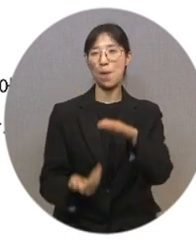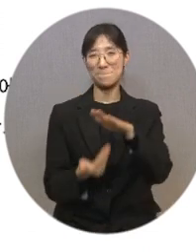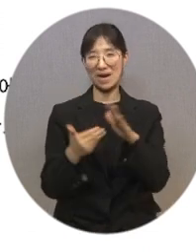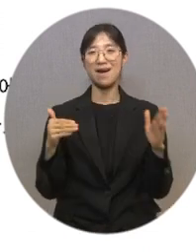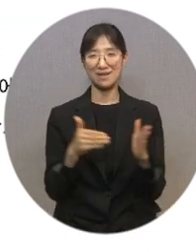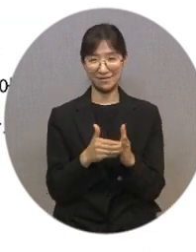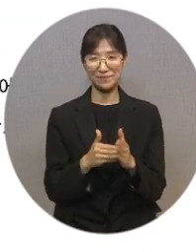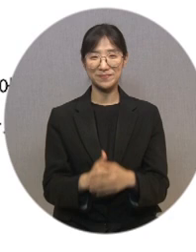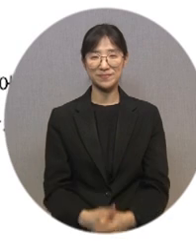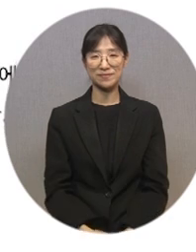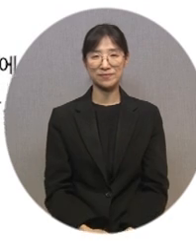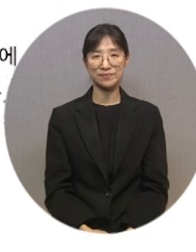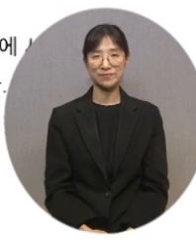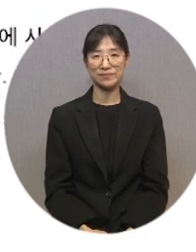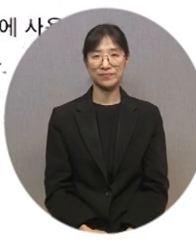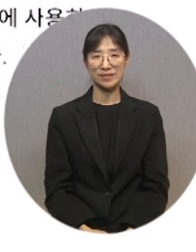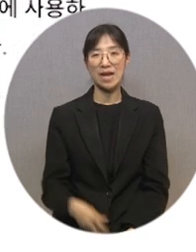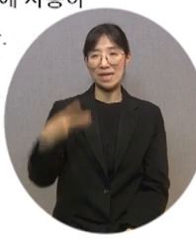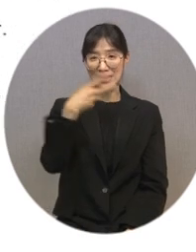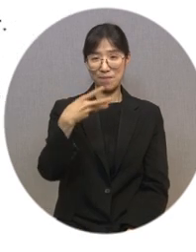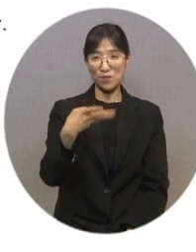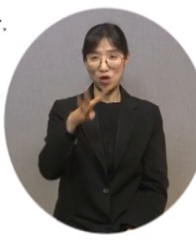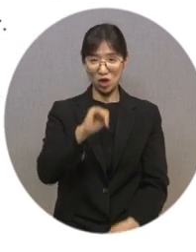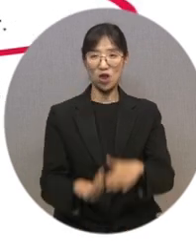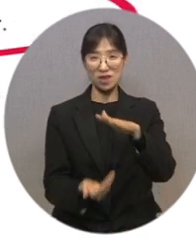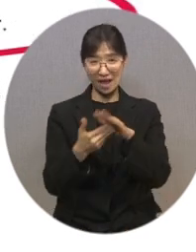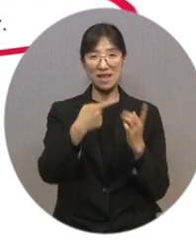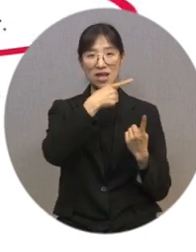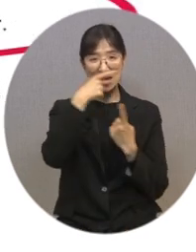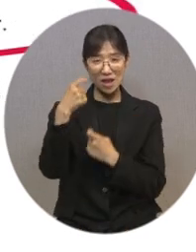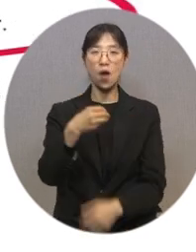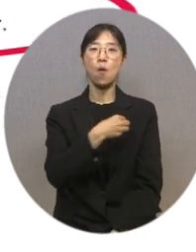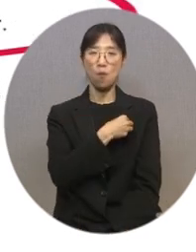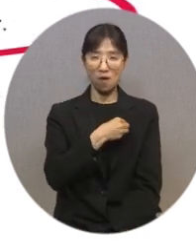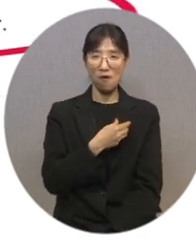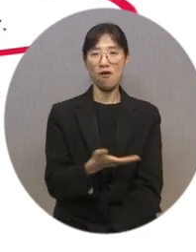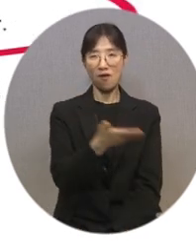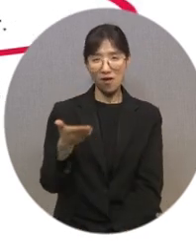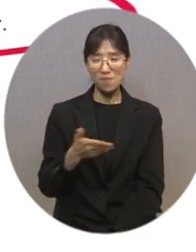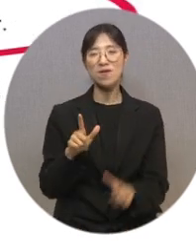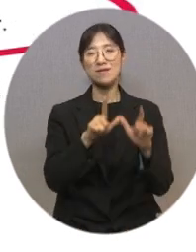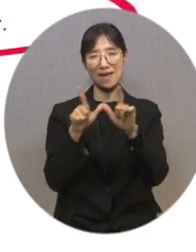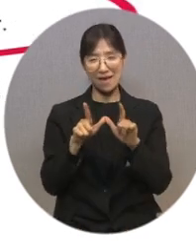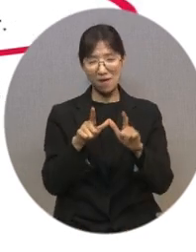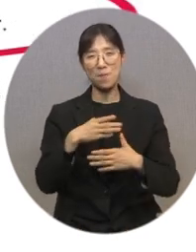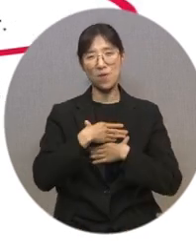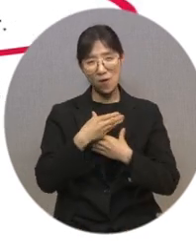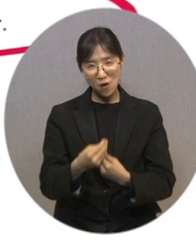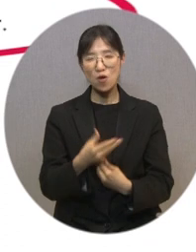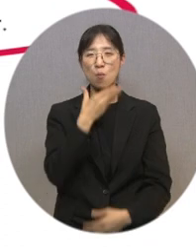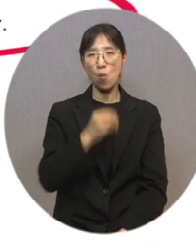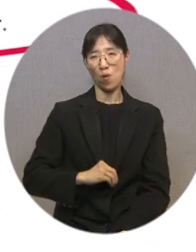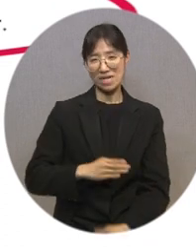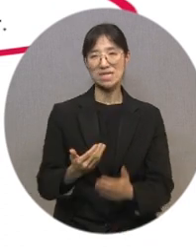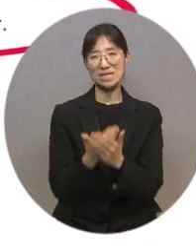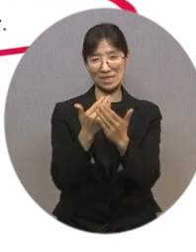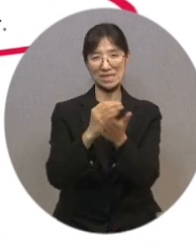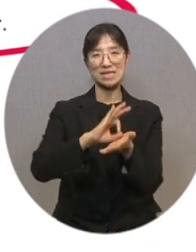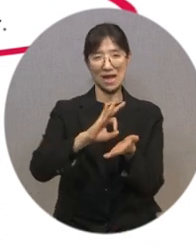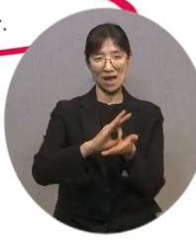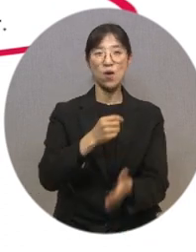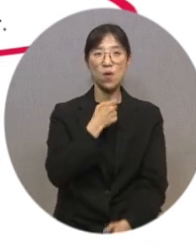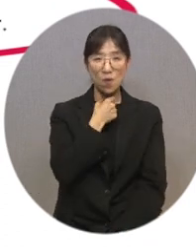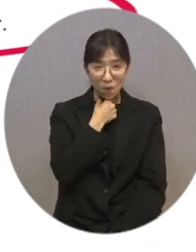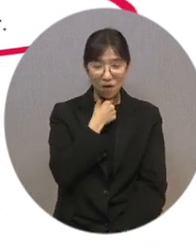있습니다 공제회는 3천억원 달성을 기념해 회원의 생활 안정과 종사자 복지 증진에 사용하기